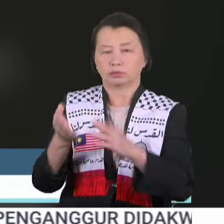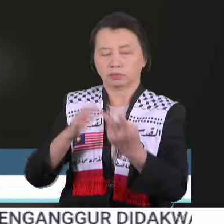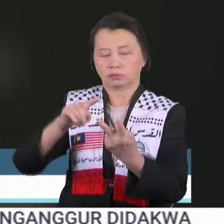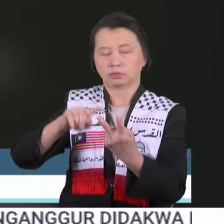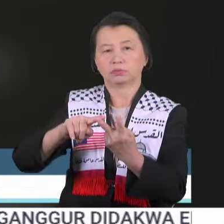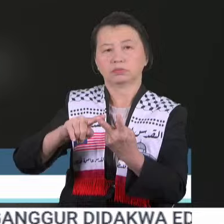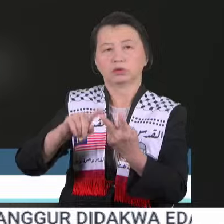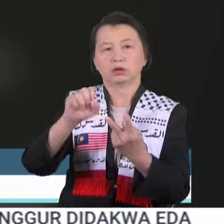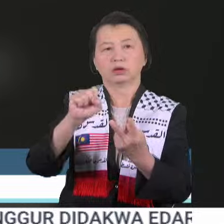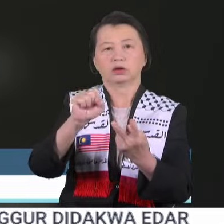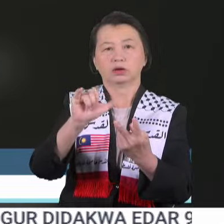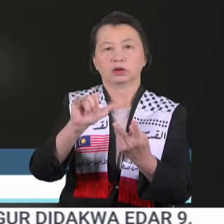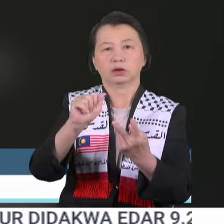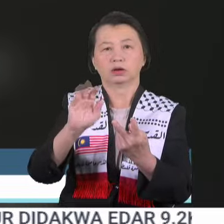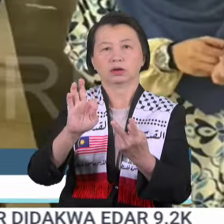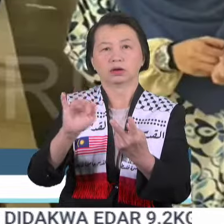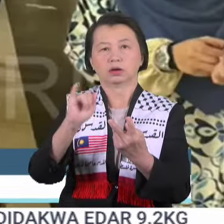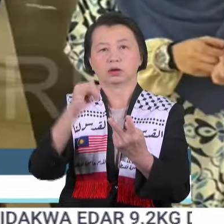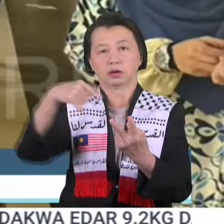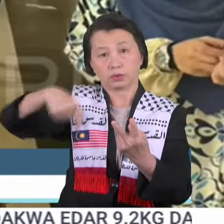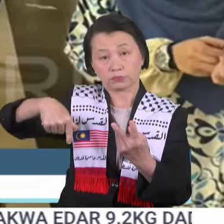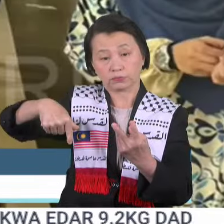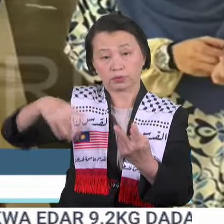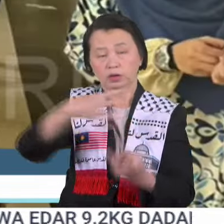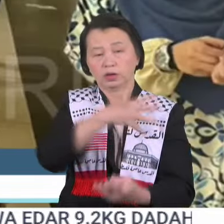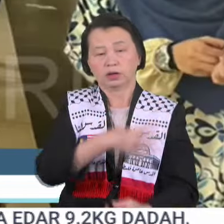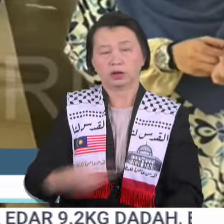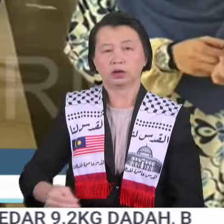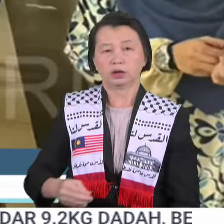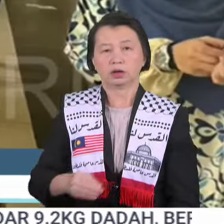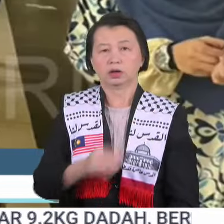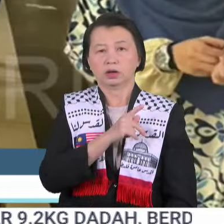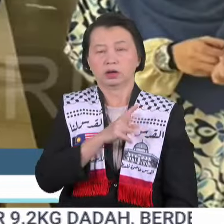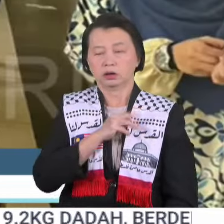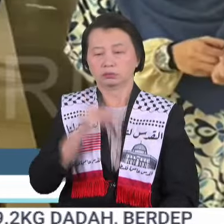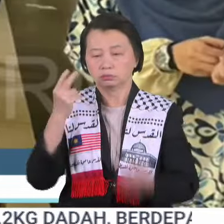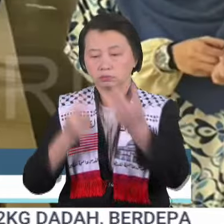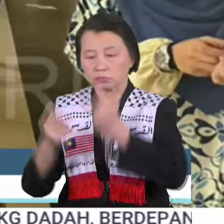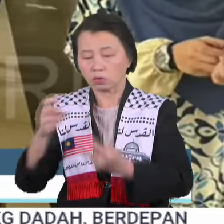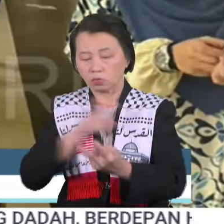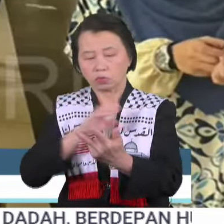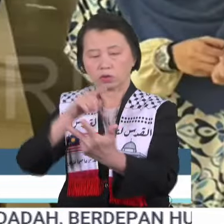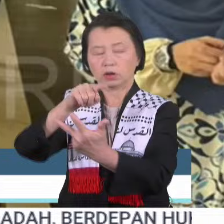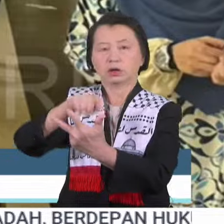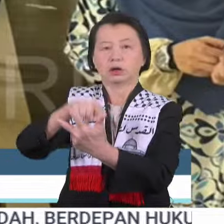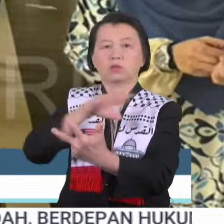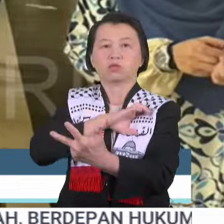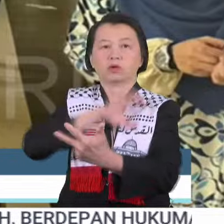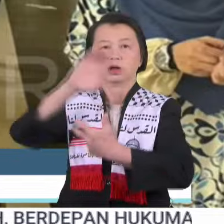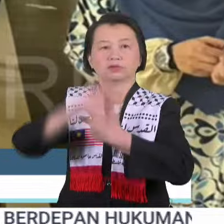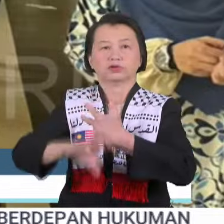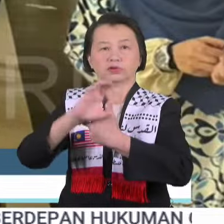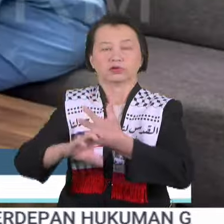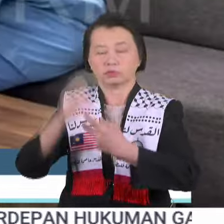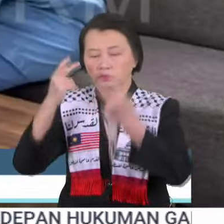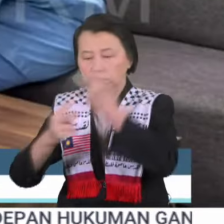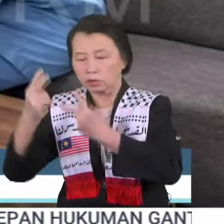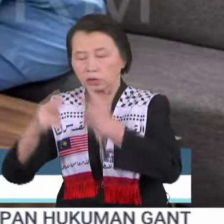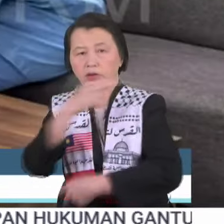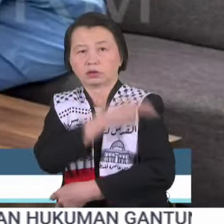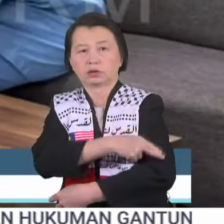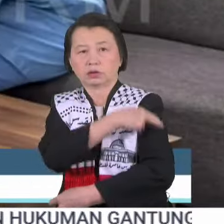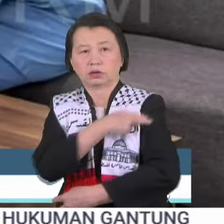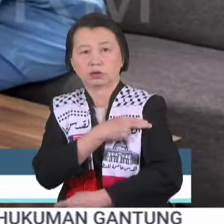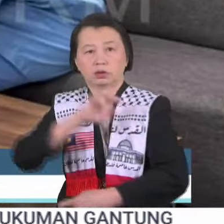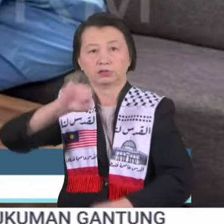Allahyarham Konstabel Muhammad Syafiq Ahmad Said. Terdahulu, Tan Sri Razaluddin melawat anggota polis yang cedera dalam serangan tersebut di Hospital Sultan Ismail